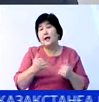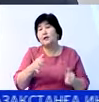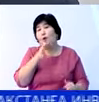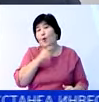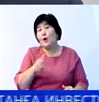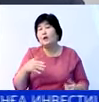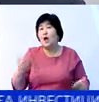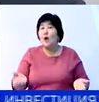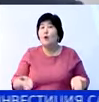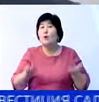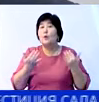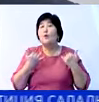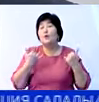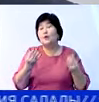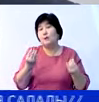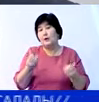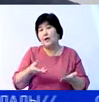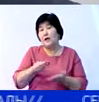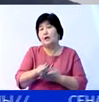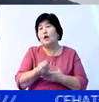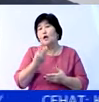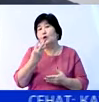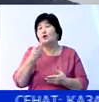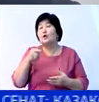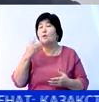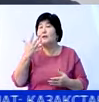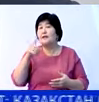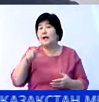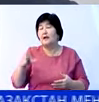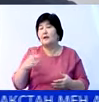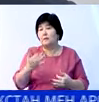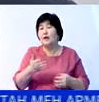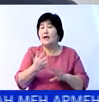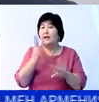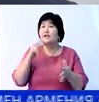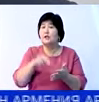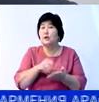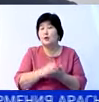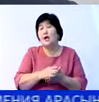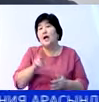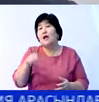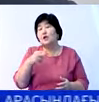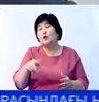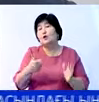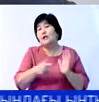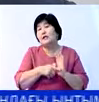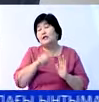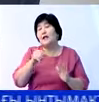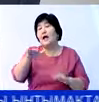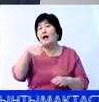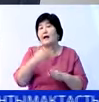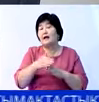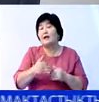уақытта көтерме өтемақы бойынша 305 адамдай осы бойынша кезекте тұр. 197 адамдай кредит алу